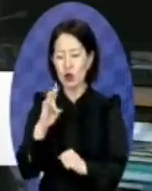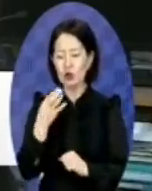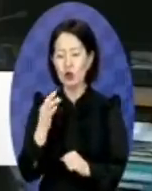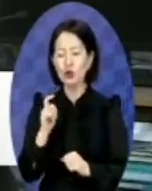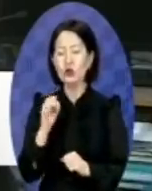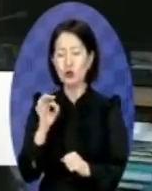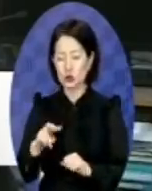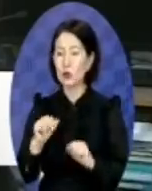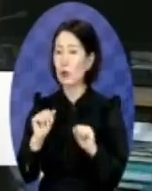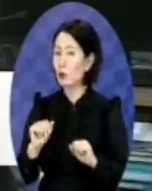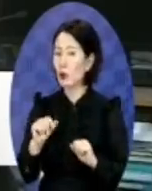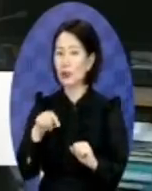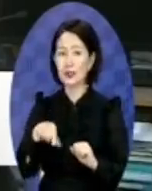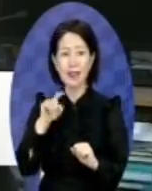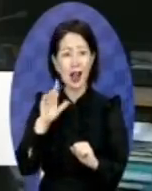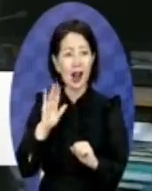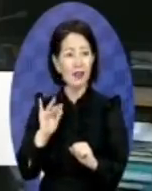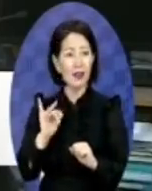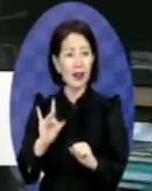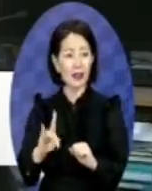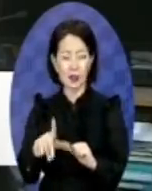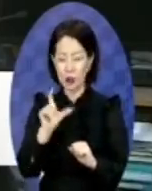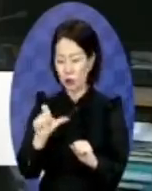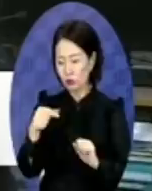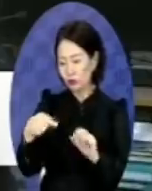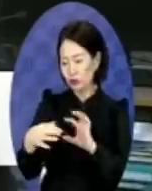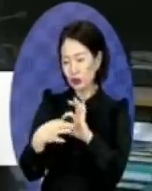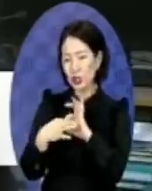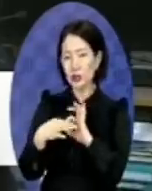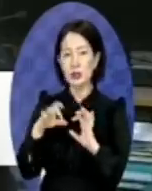үйлрэл. Тэгэхээр энэ одоо хүнээ шалтгаалсан